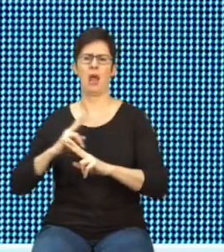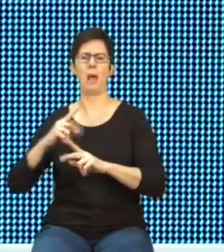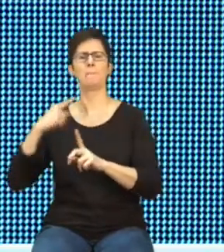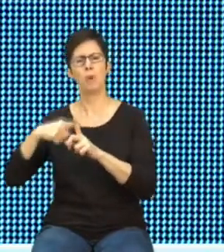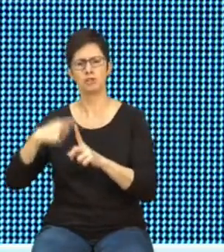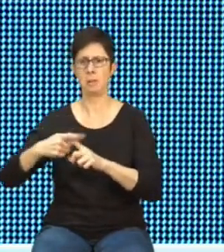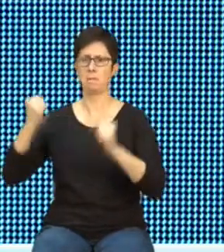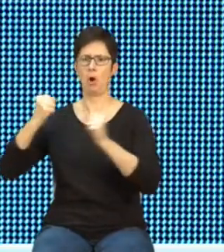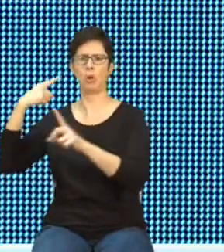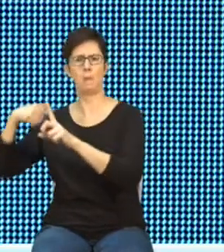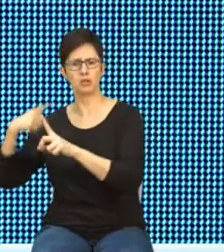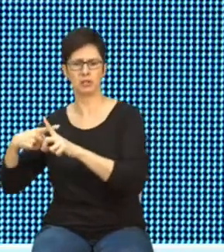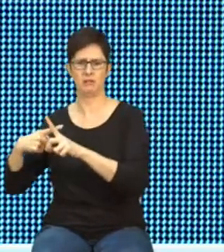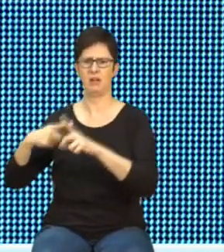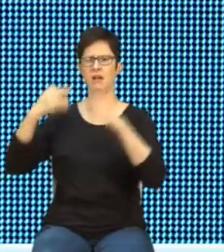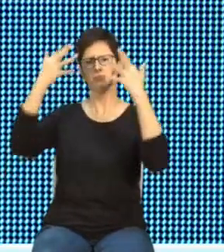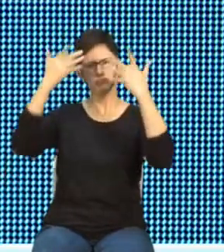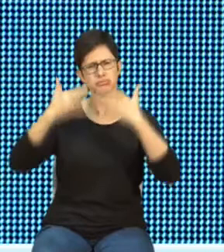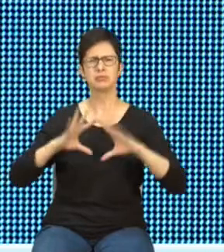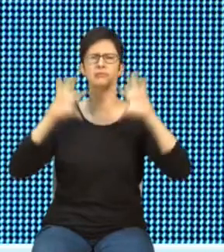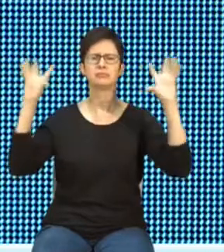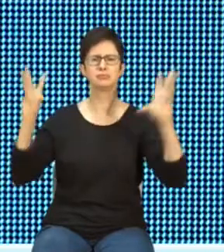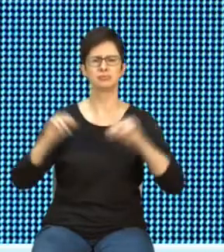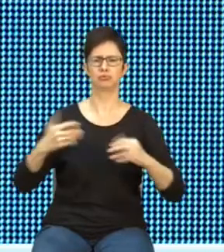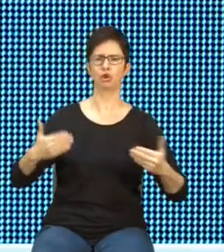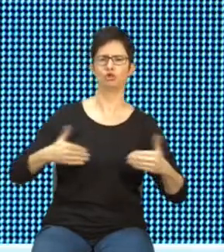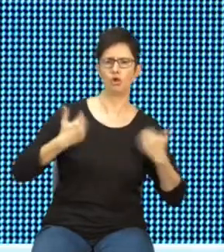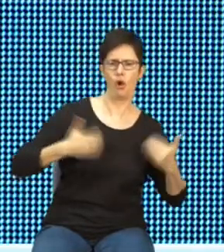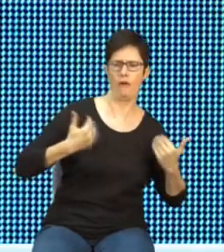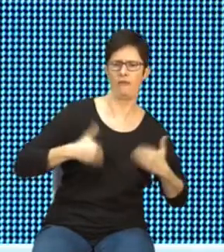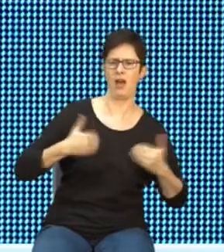zdecydowanie pozytywnie bilans całościowy zdrowotno